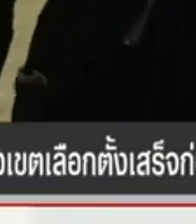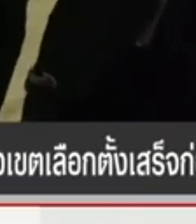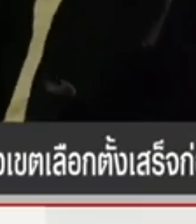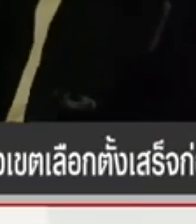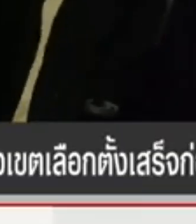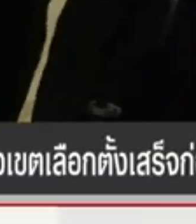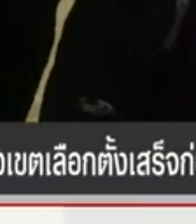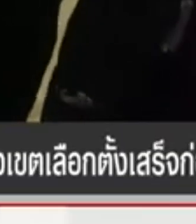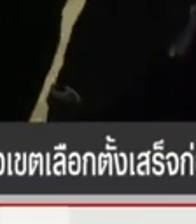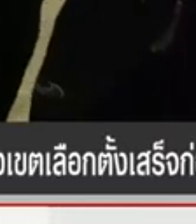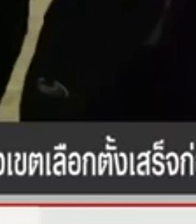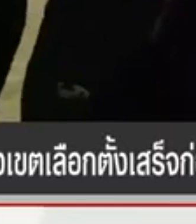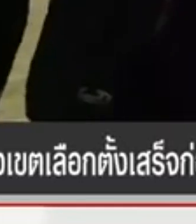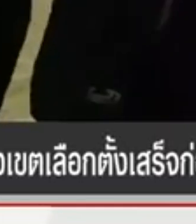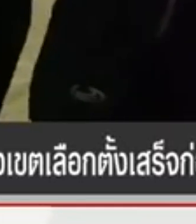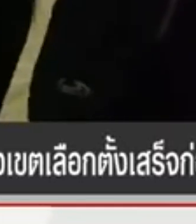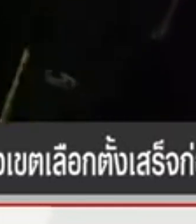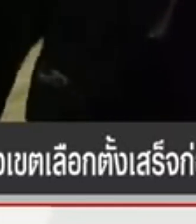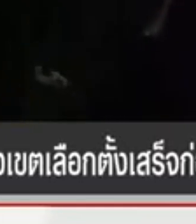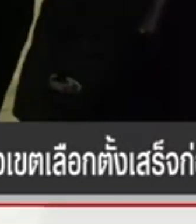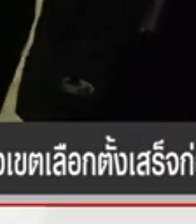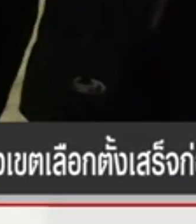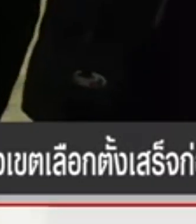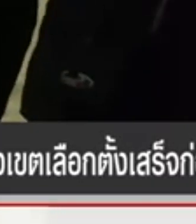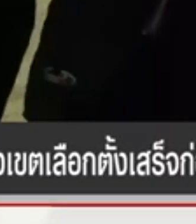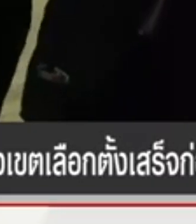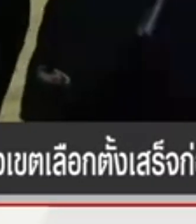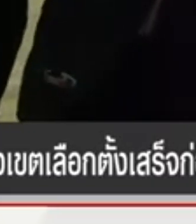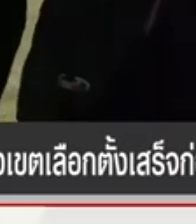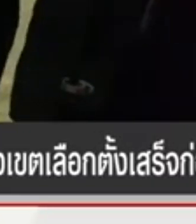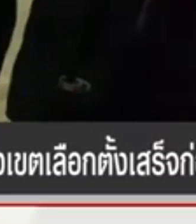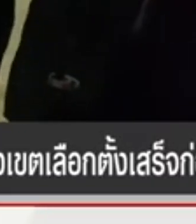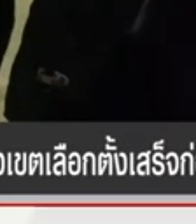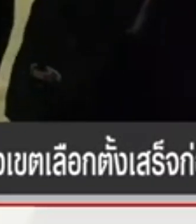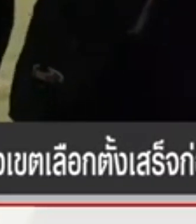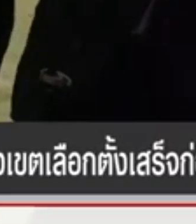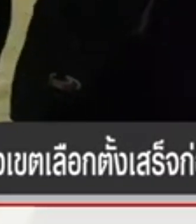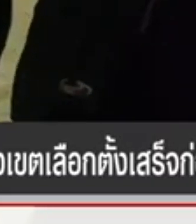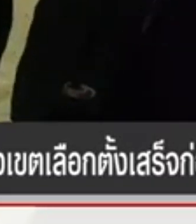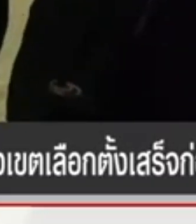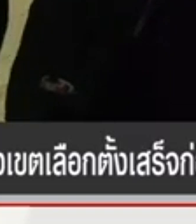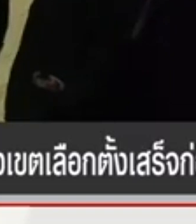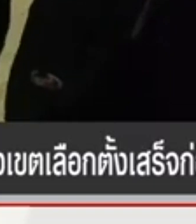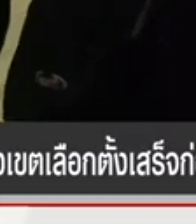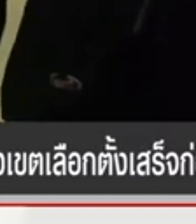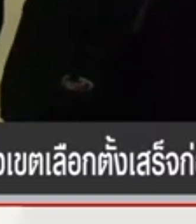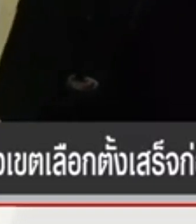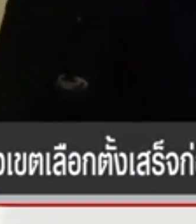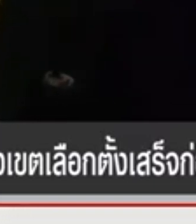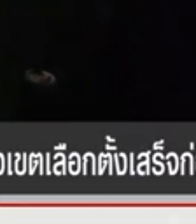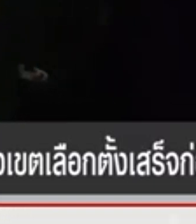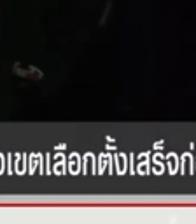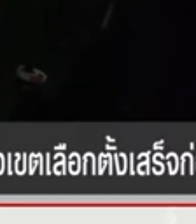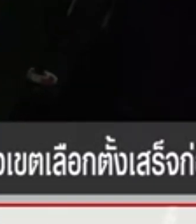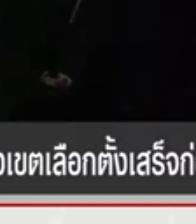คุยกันหลังการอภิปรายทั่วไปแบบไม่ลงมตินี่แหละและถามว่าเราควรจะยุบสภาไหมจะเหมาะสมเมื่อไหร่อาจารย์วิษณุบอกว่าหลัง